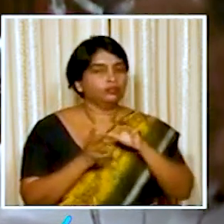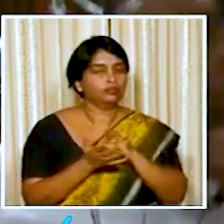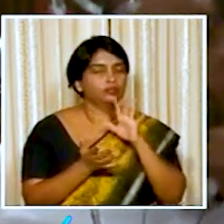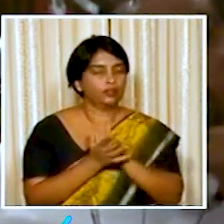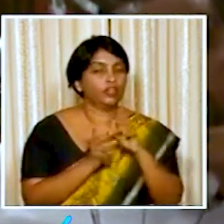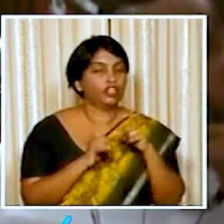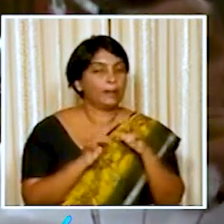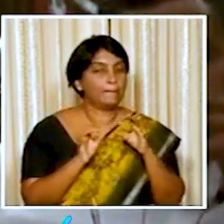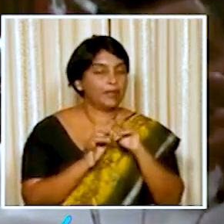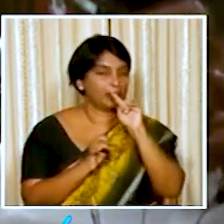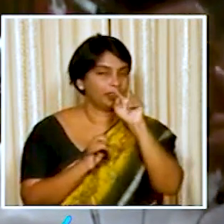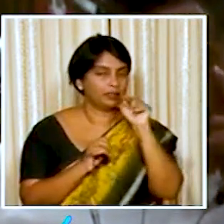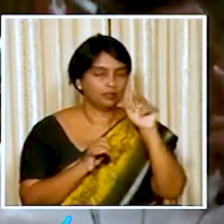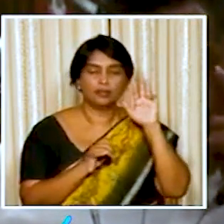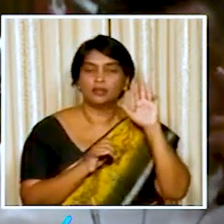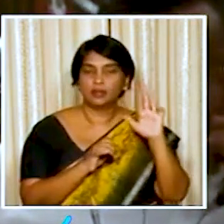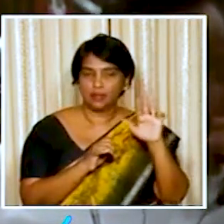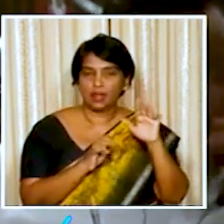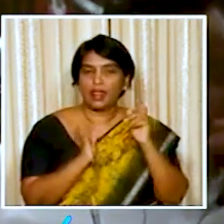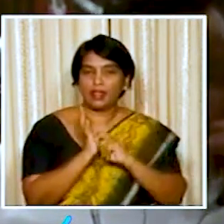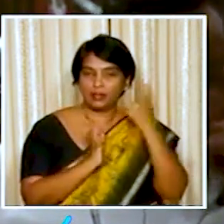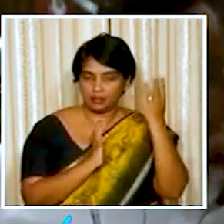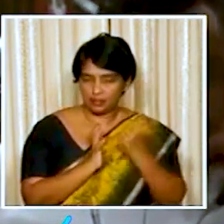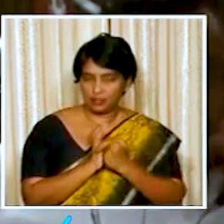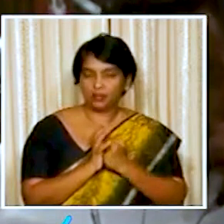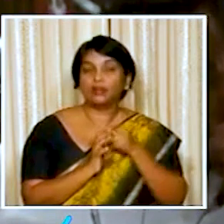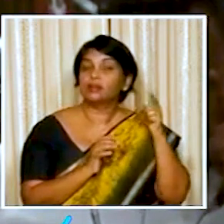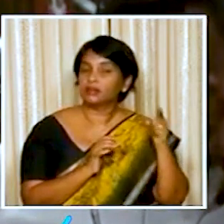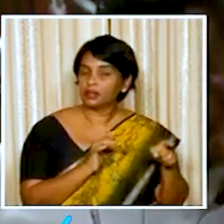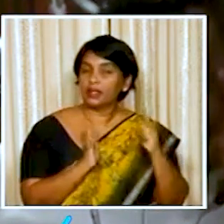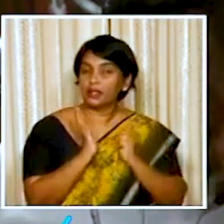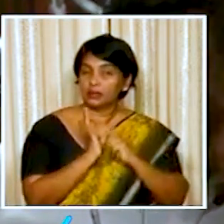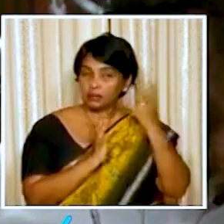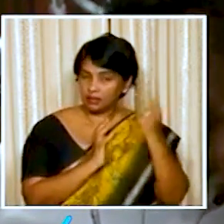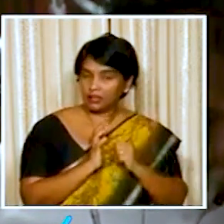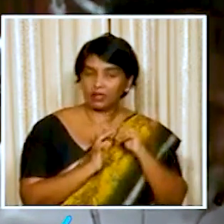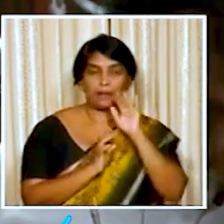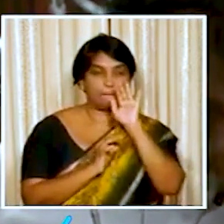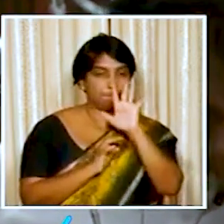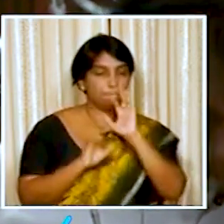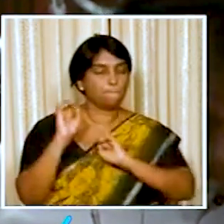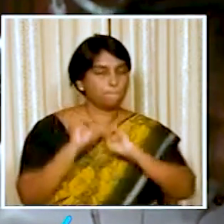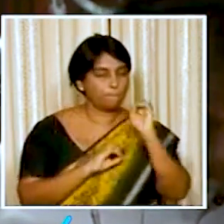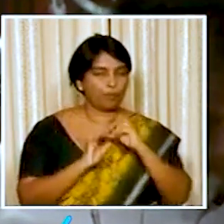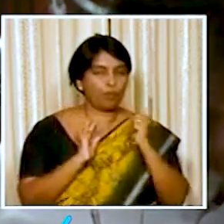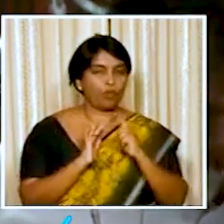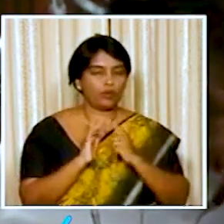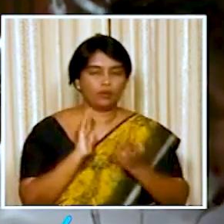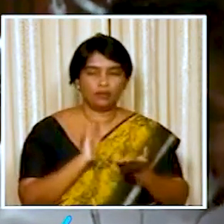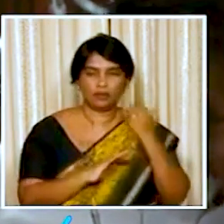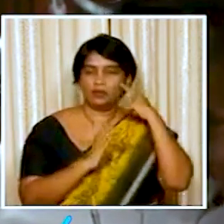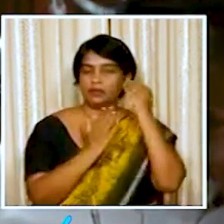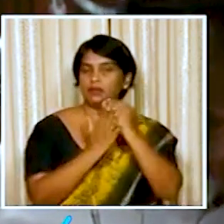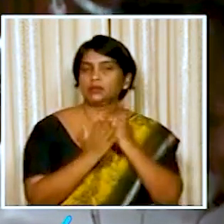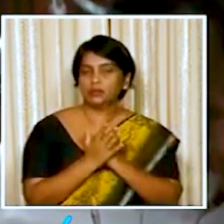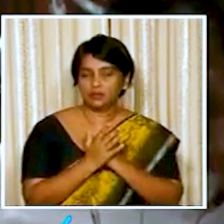බිලියන 2.9ක නමයක ණයක් ලබා ගන්නට. ඒ ණය ලැබෙන්නේ 105ක අධික පොලියට. සමහර අය